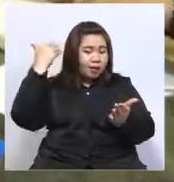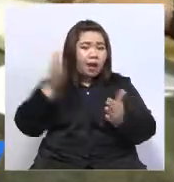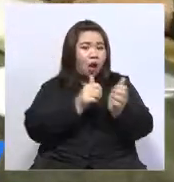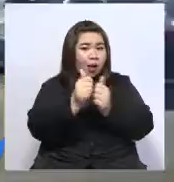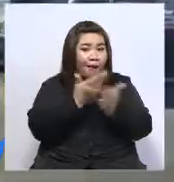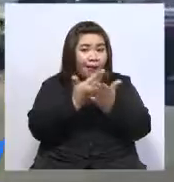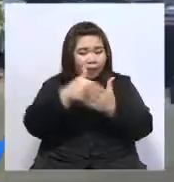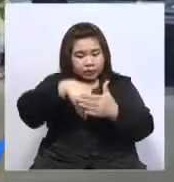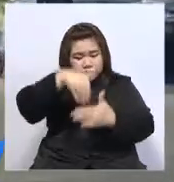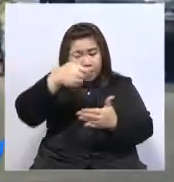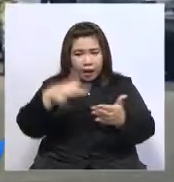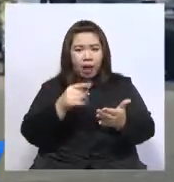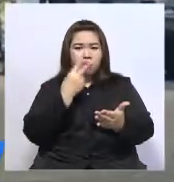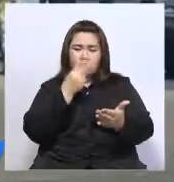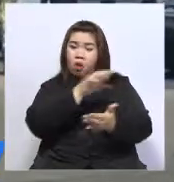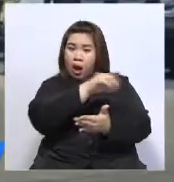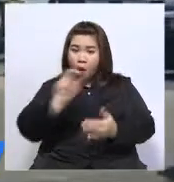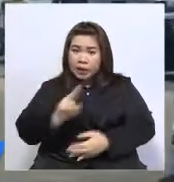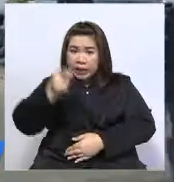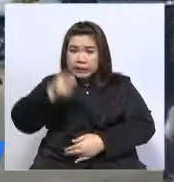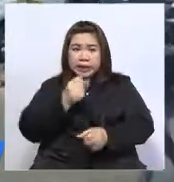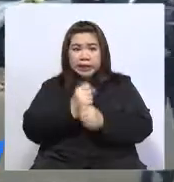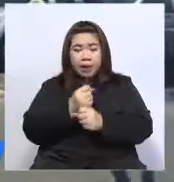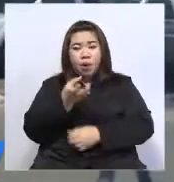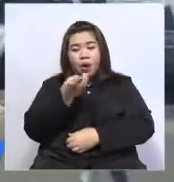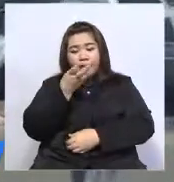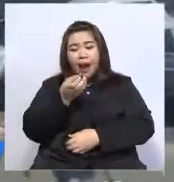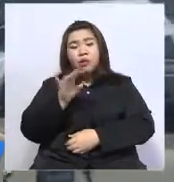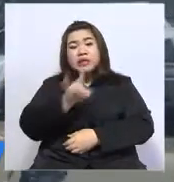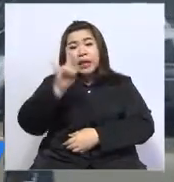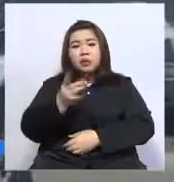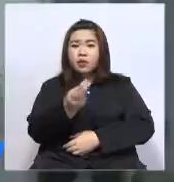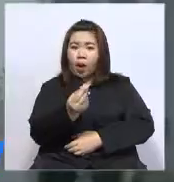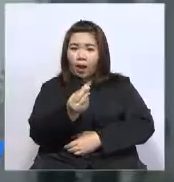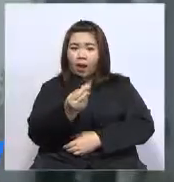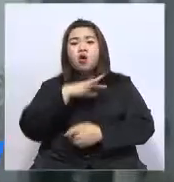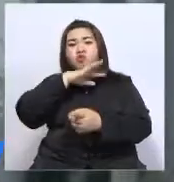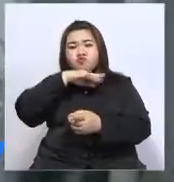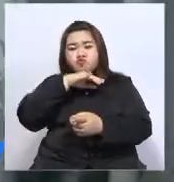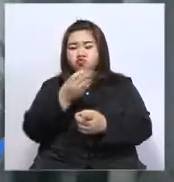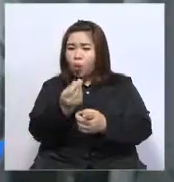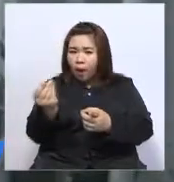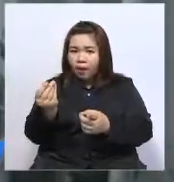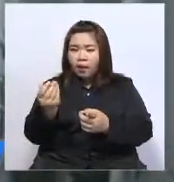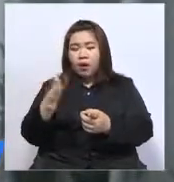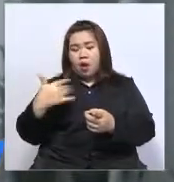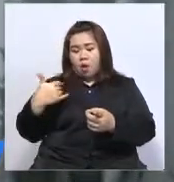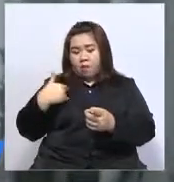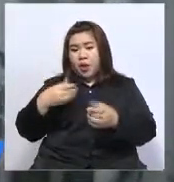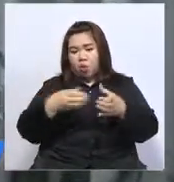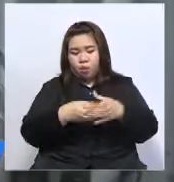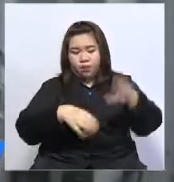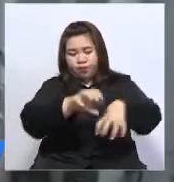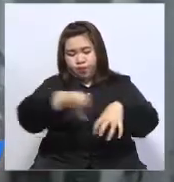คส.มาว่านำไปใช้ในการผลิตอาหารสัตว์เท่าใดมีหมูทั้งหมดกี่ตัวแล้วก็เครือข่ายที่